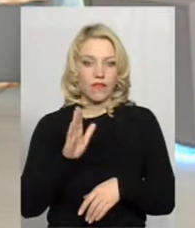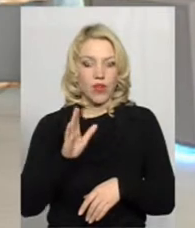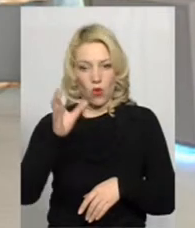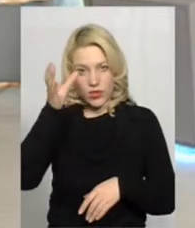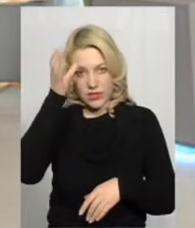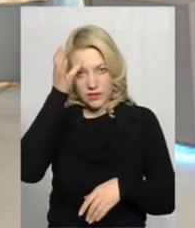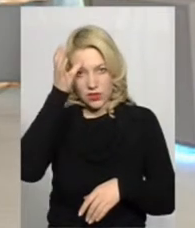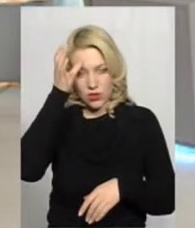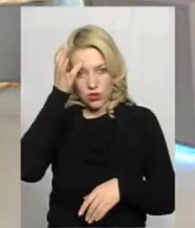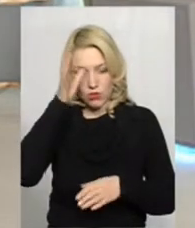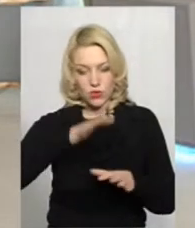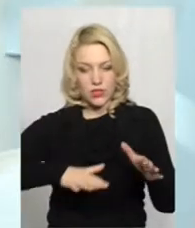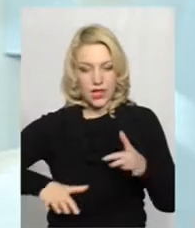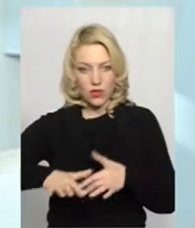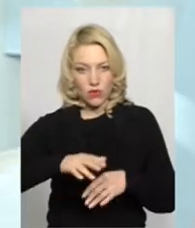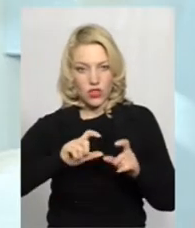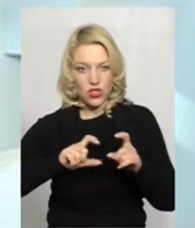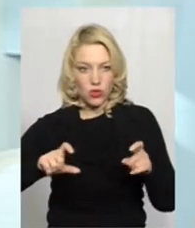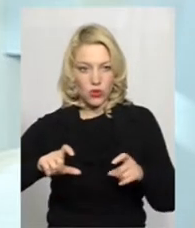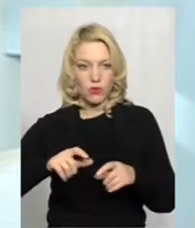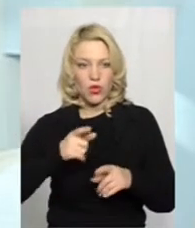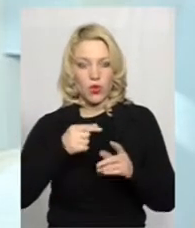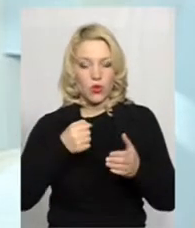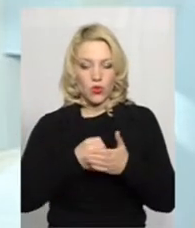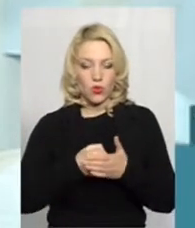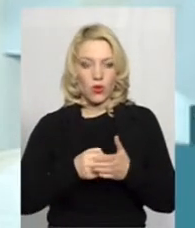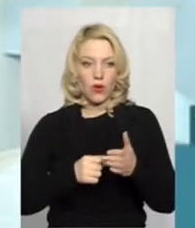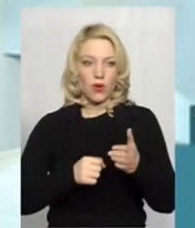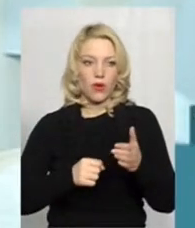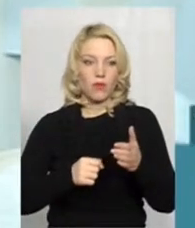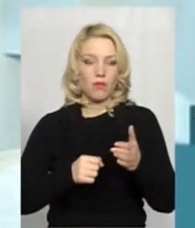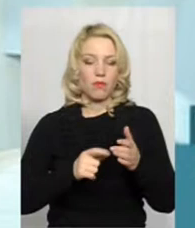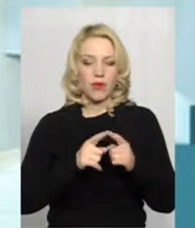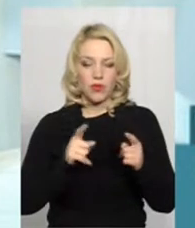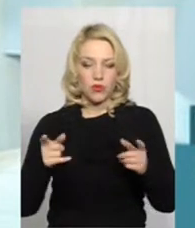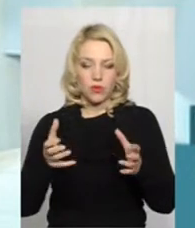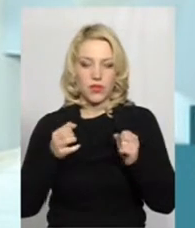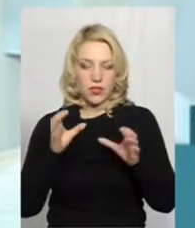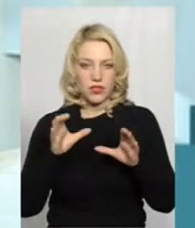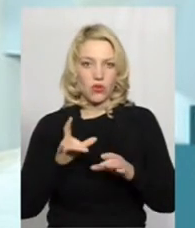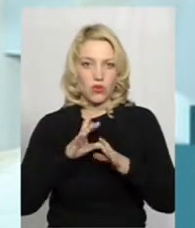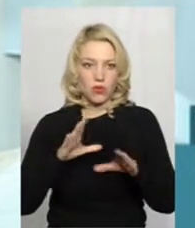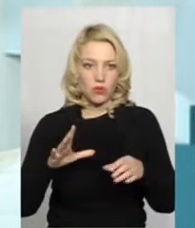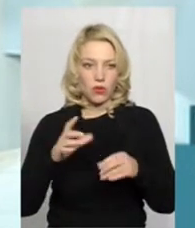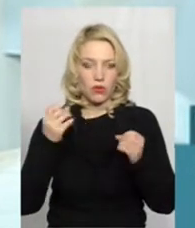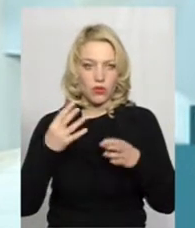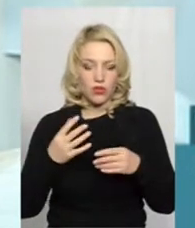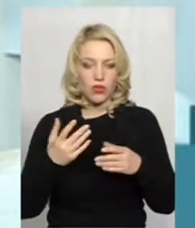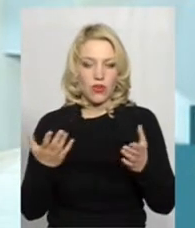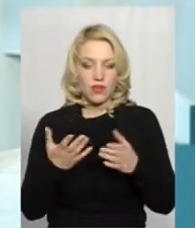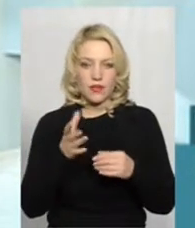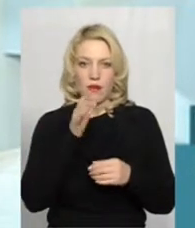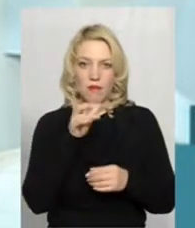освітньому середовищі, в шкільному середовищі до періоду прийняття закону не було. Просто певний період